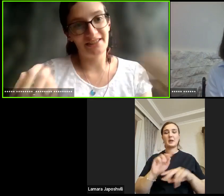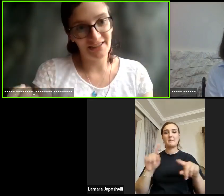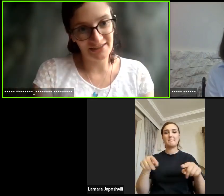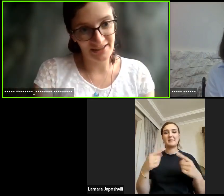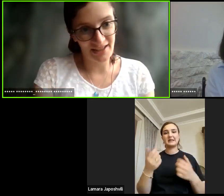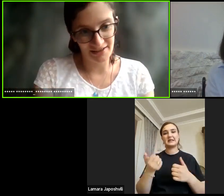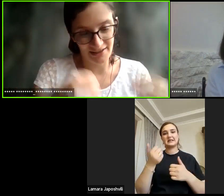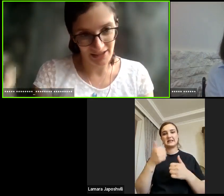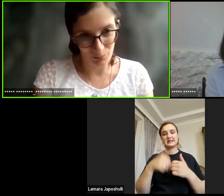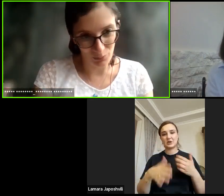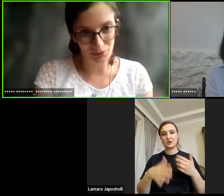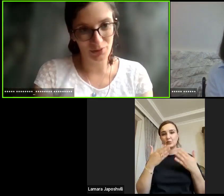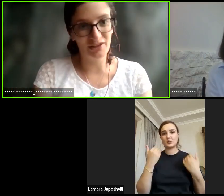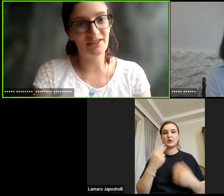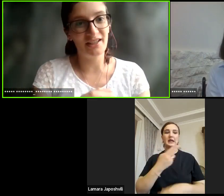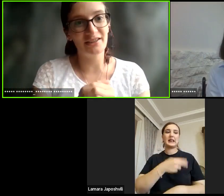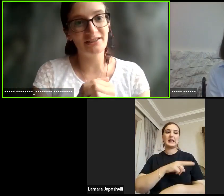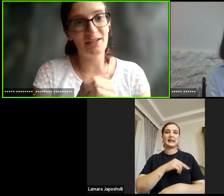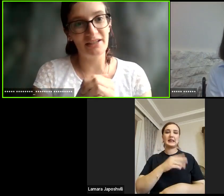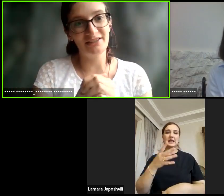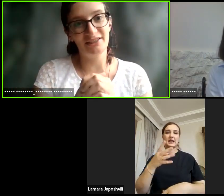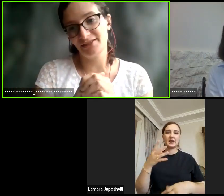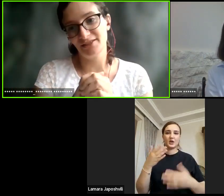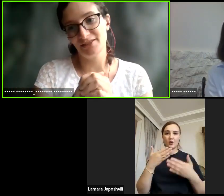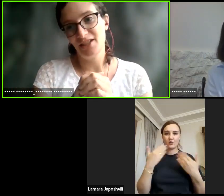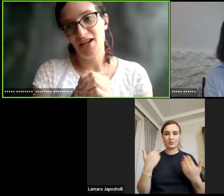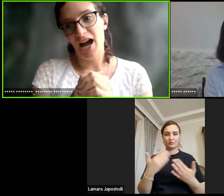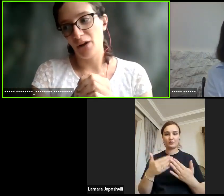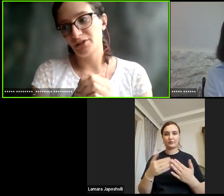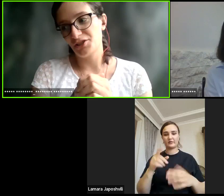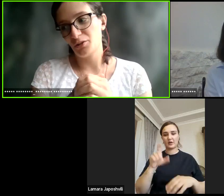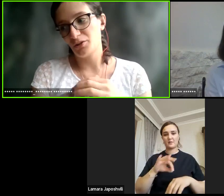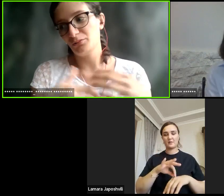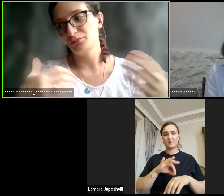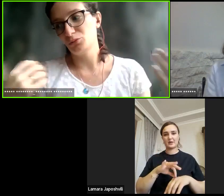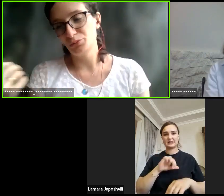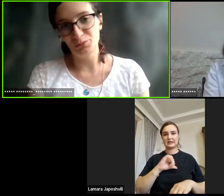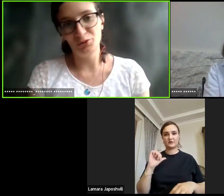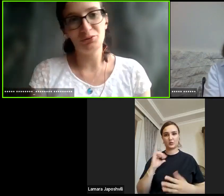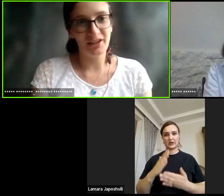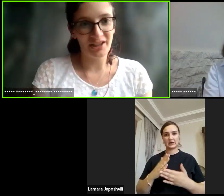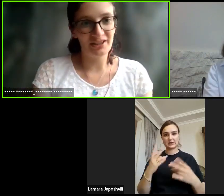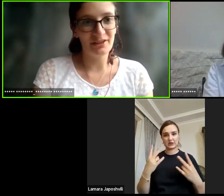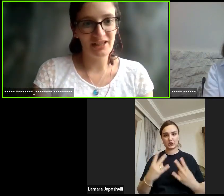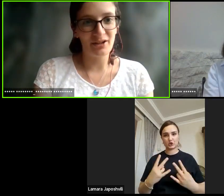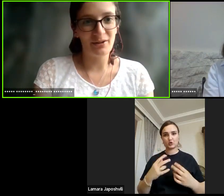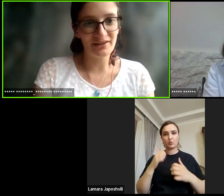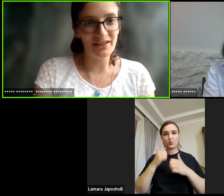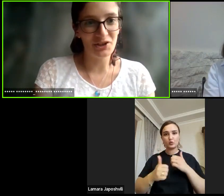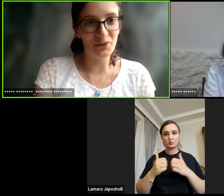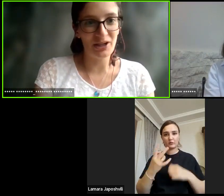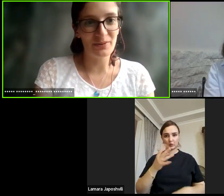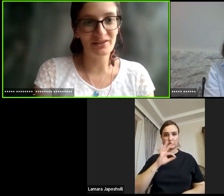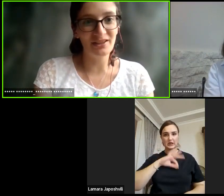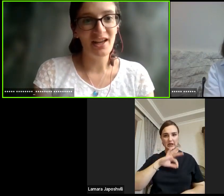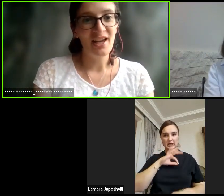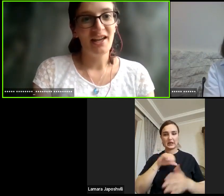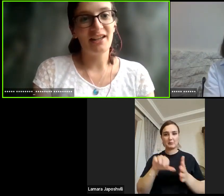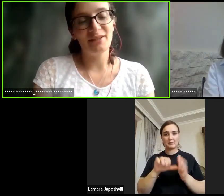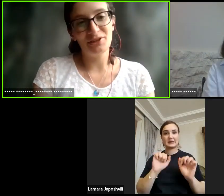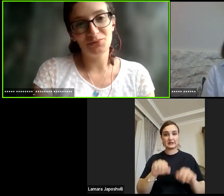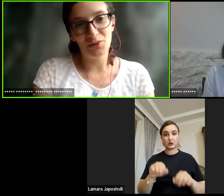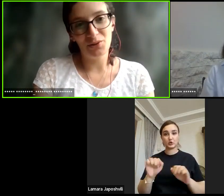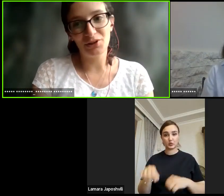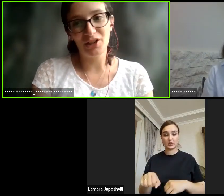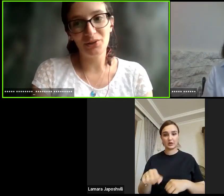არის, კლინიკაც კი არ არის, რაღაც ამბულატორიაც კი არ არის და აი პაციენტს აქვს საჭიროება, რომ მუდმივად უნდა იყენებდეს ახალ საშუალებას და